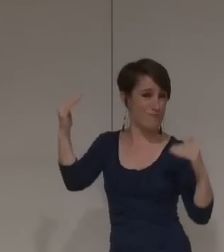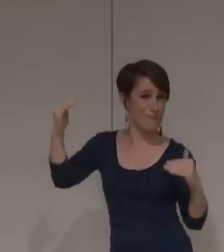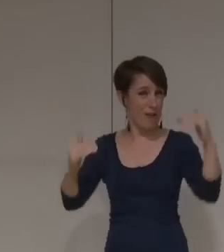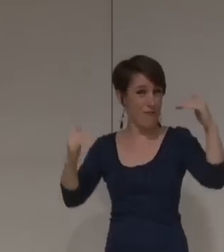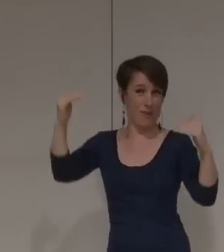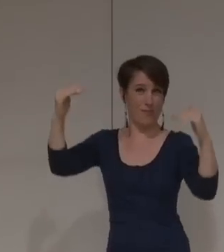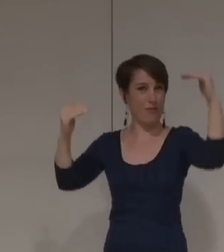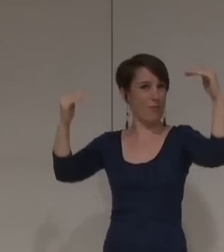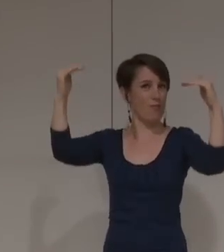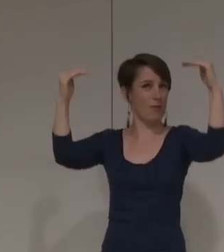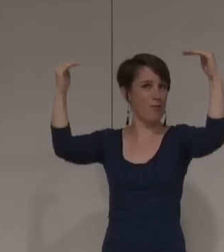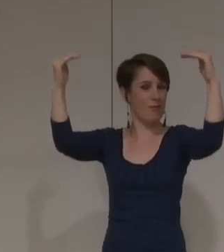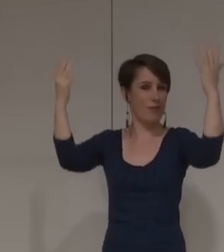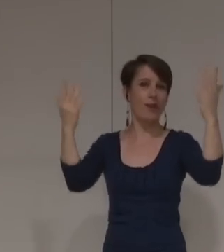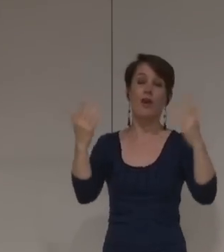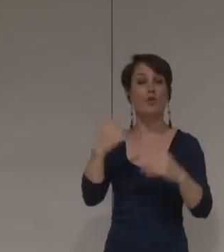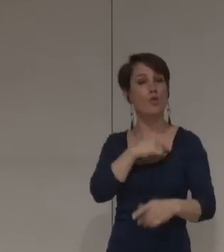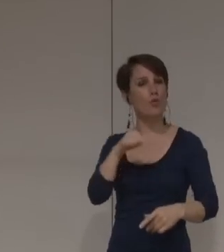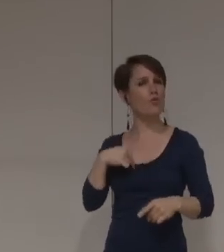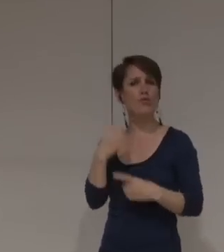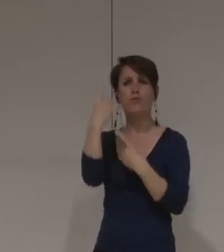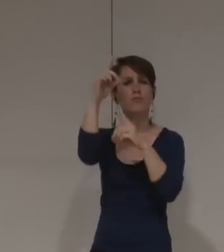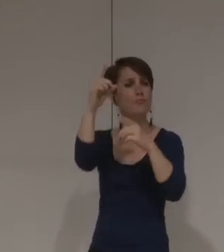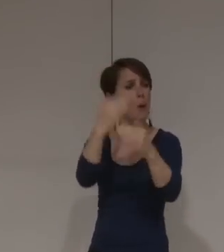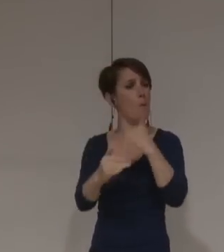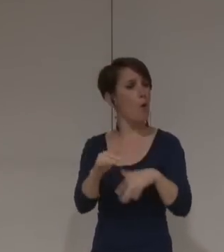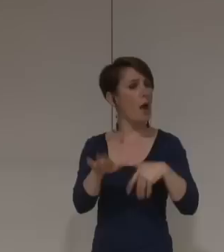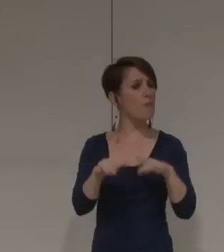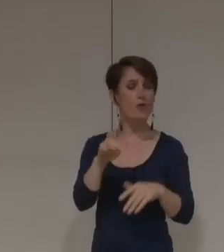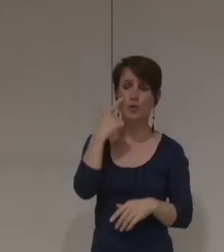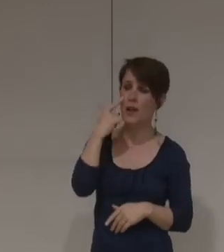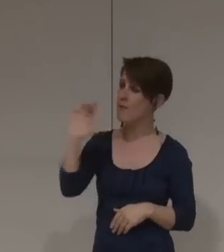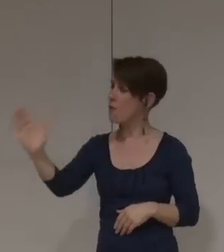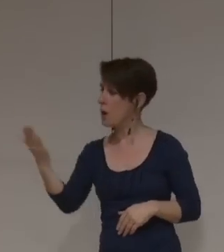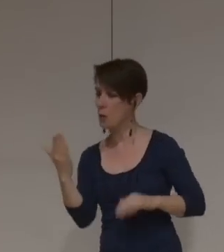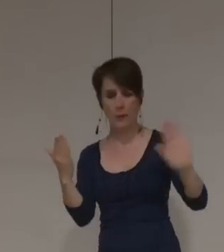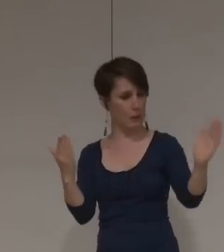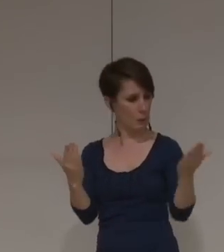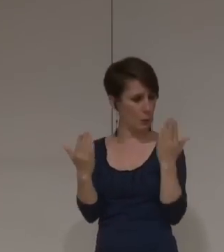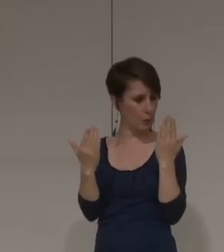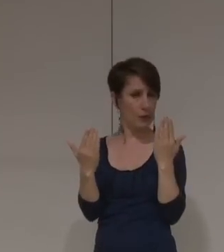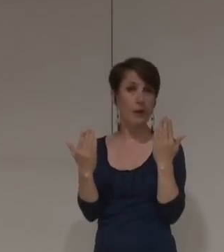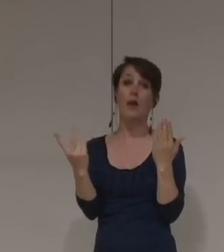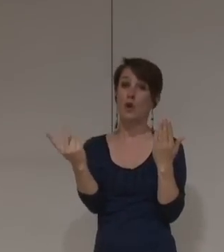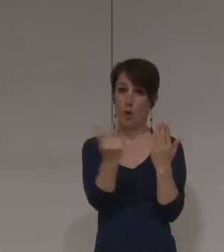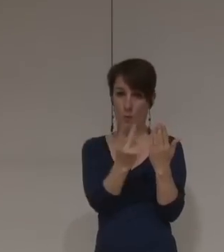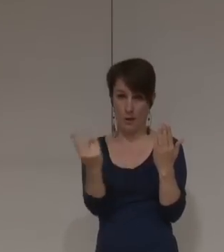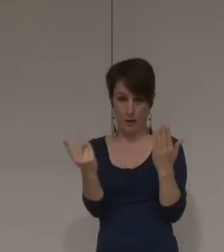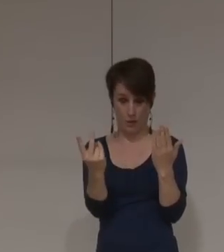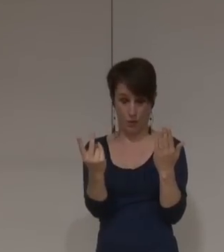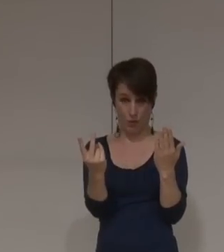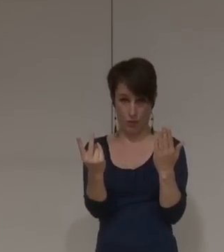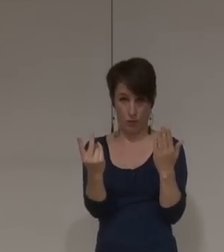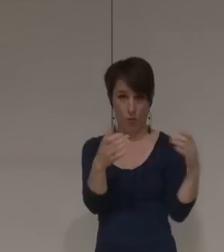Ville ce qu'on appelle le programme fonctionnel et suite à de deux auditions donc celle de février